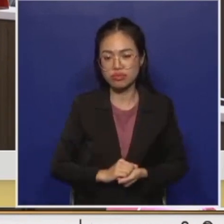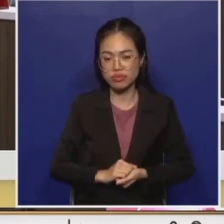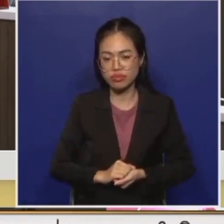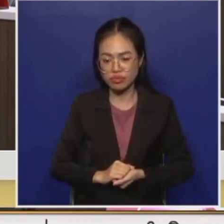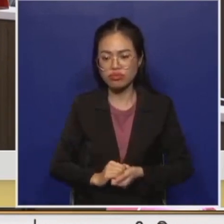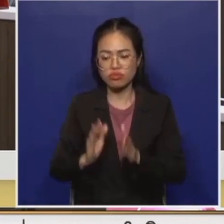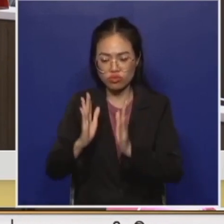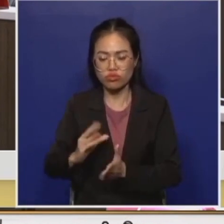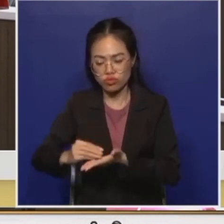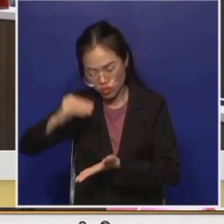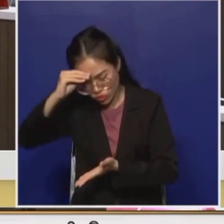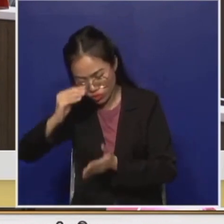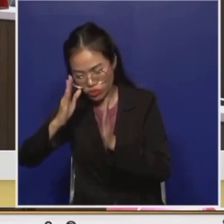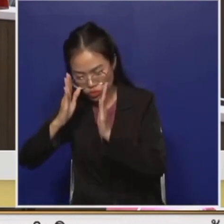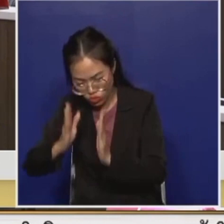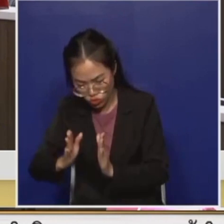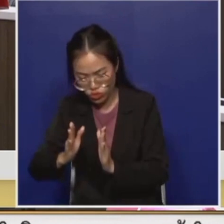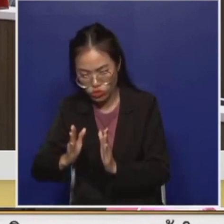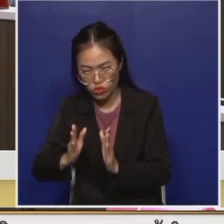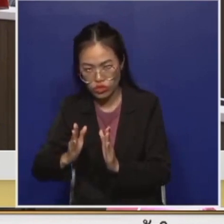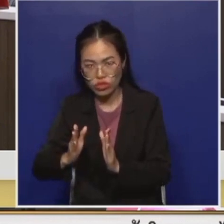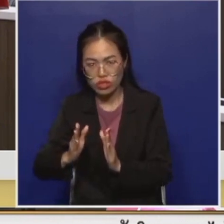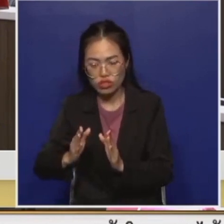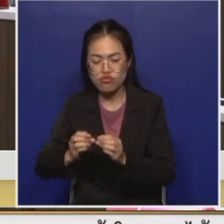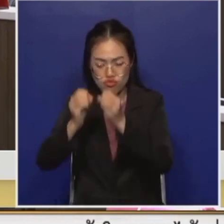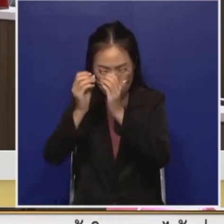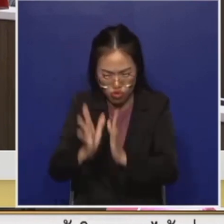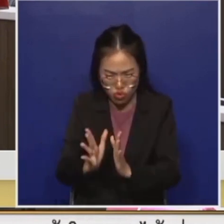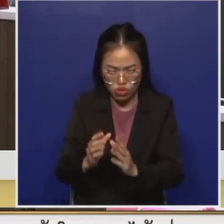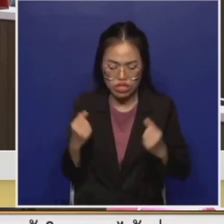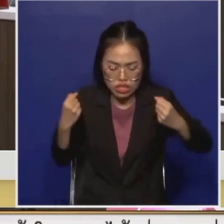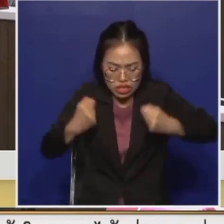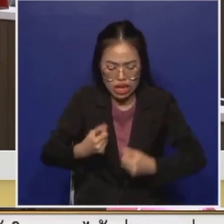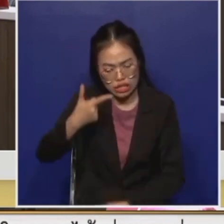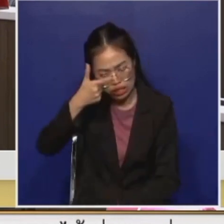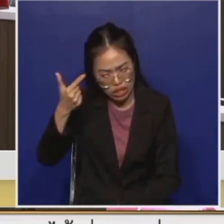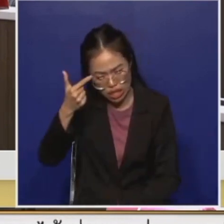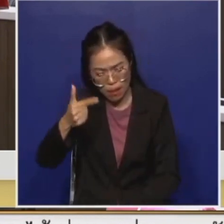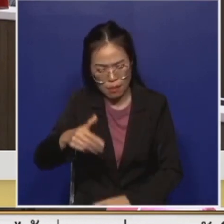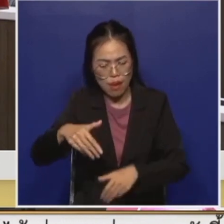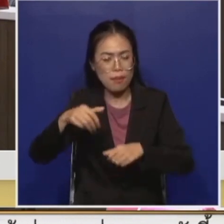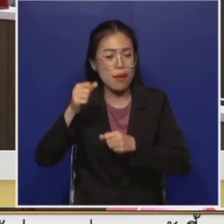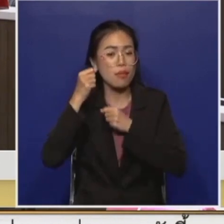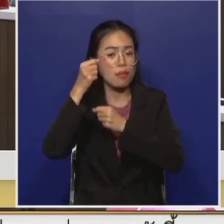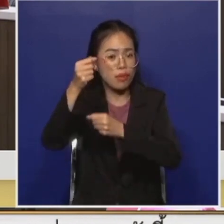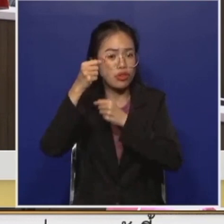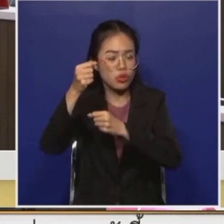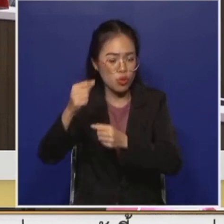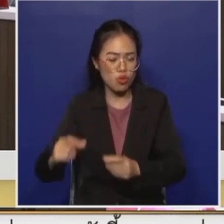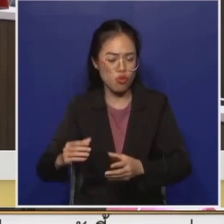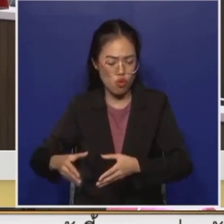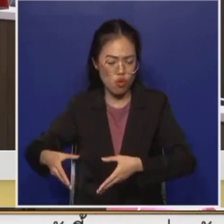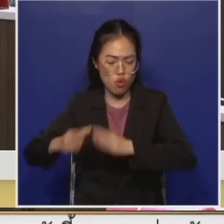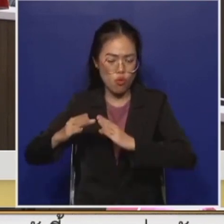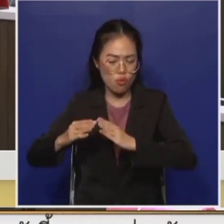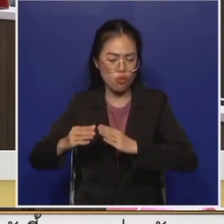ัมาเรีกร้องตั้งกลุมชอตเว่าเป็นนกเรีนเรีวเพื่จะบอกกท่